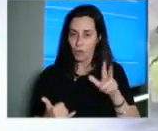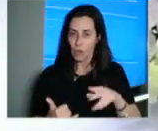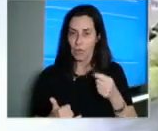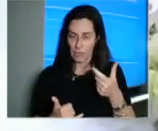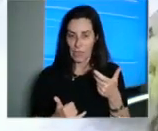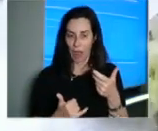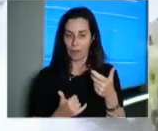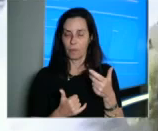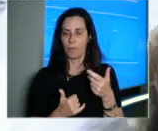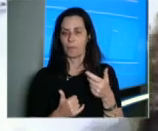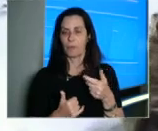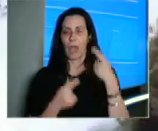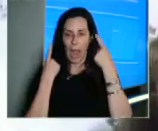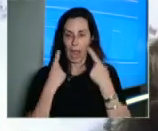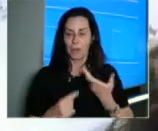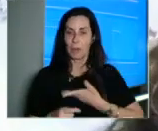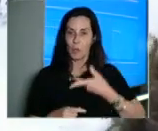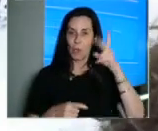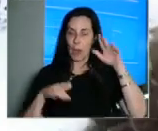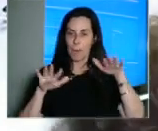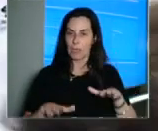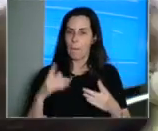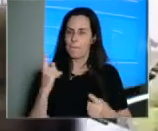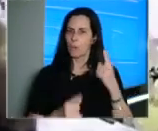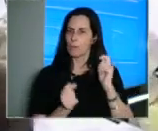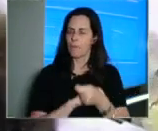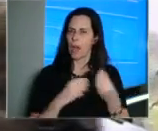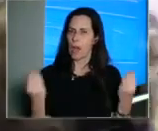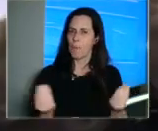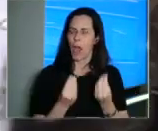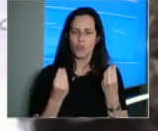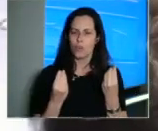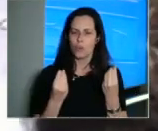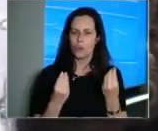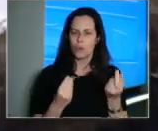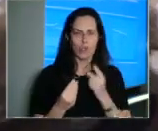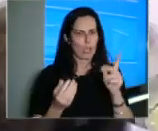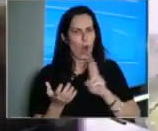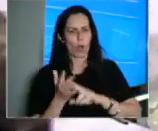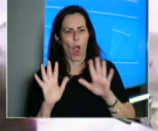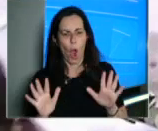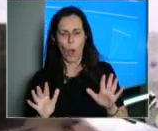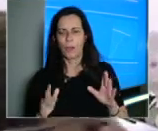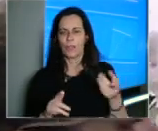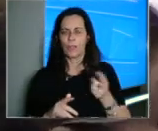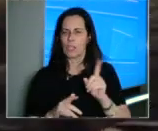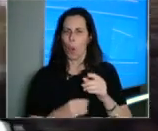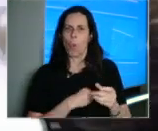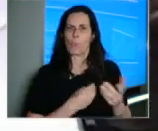קצת, הציבור החרדי קיבל יותר מנדטים, פתאום זה נהפך למשהו לכלי לא נכון, לכלי לא